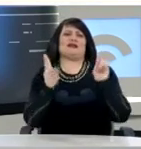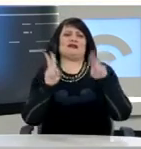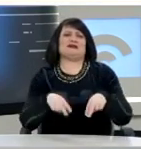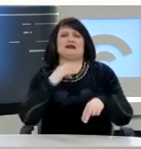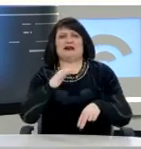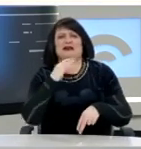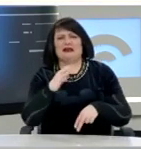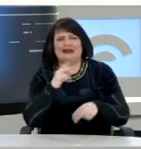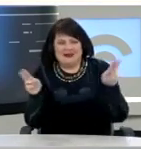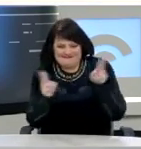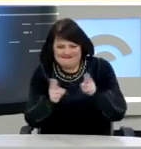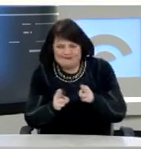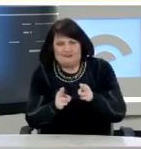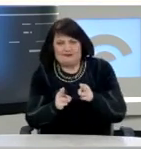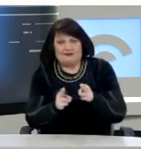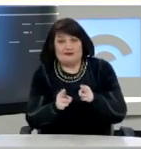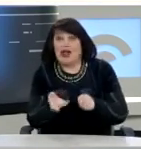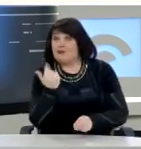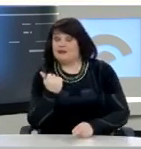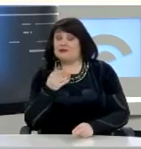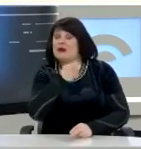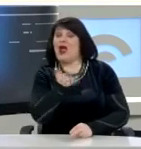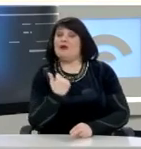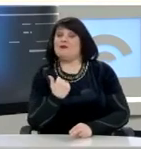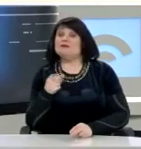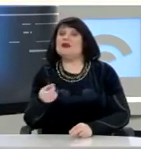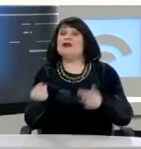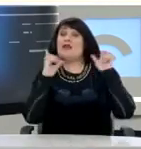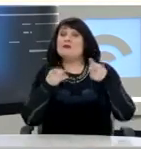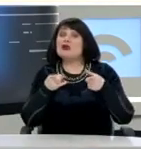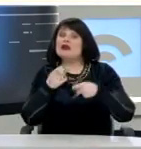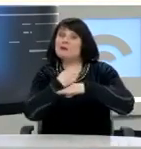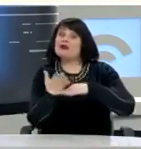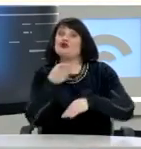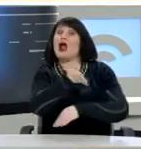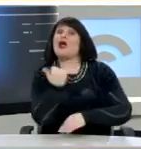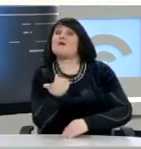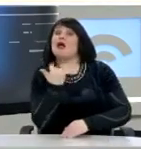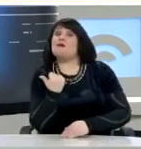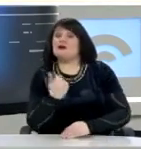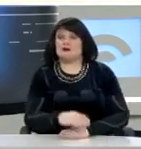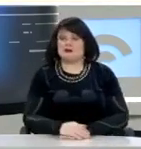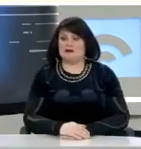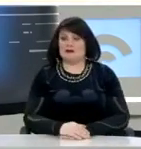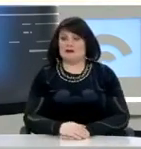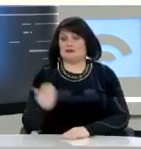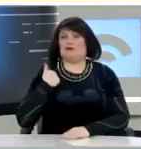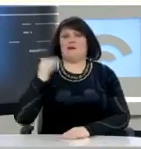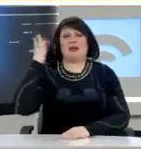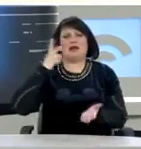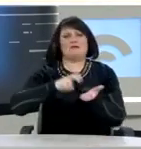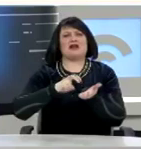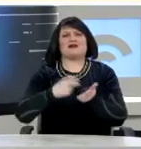των συντμήσεων. Δεν πήγατε, εσείς της Νέας Δημοκρατίας και του ΠΑΣΟΚ. Ξέρετε, μου έστειλαν παλιοί